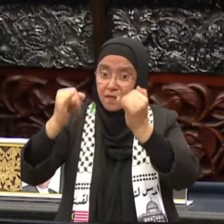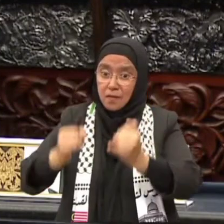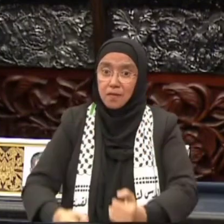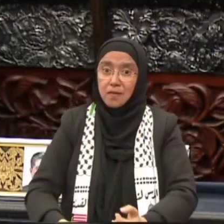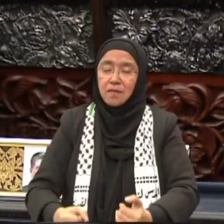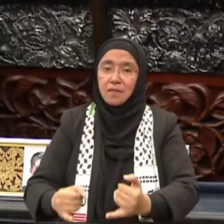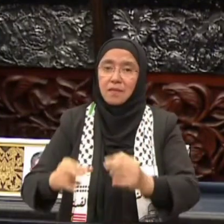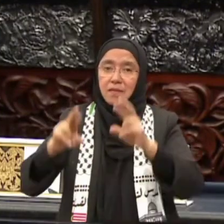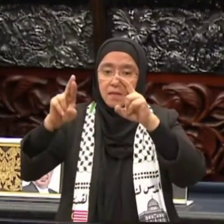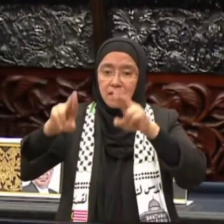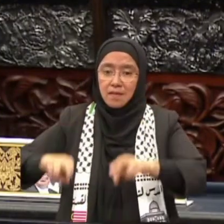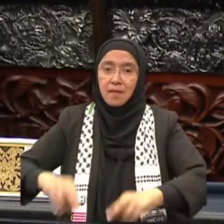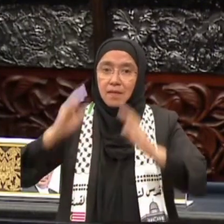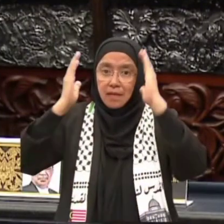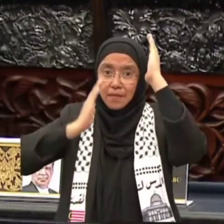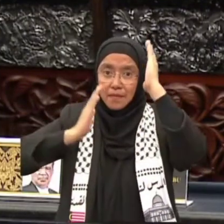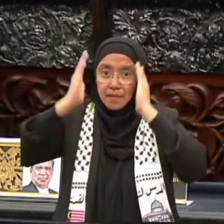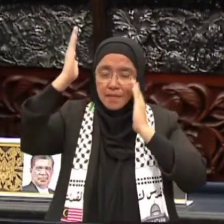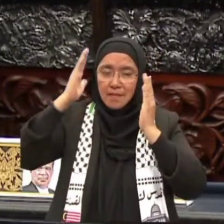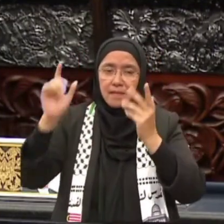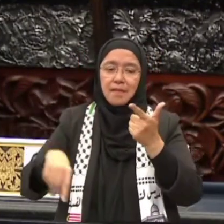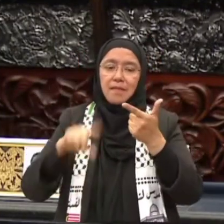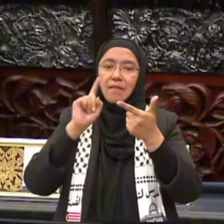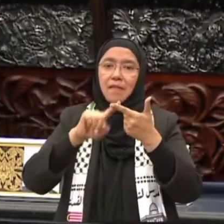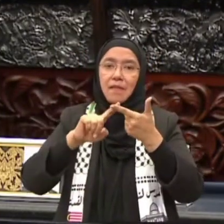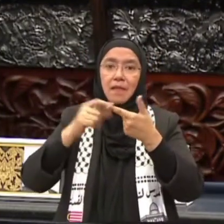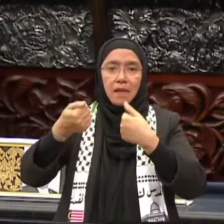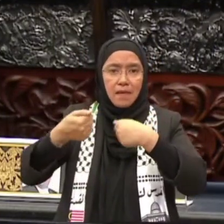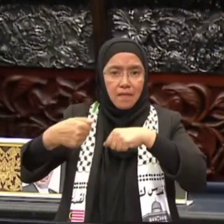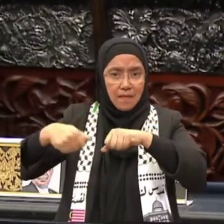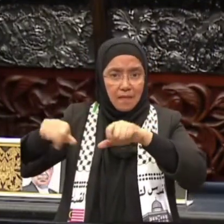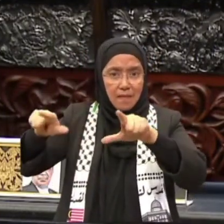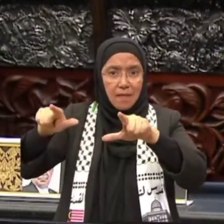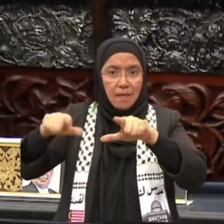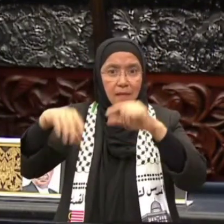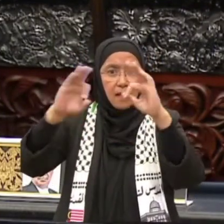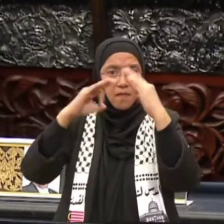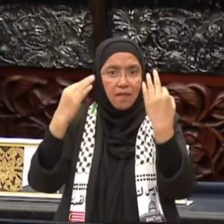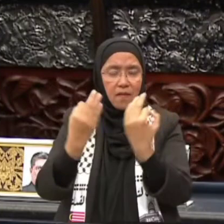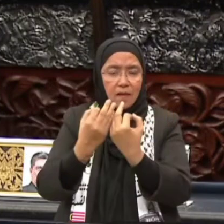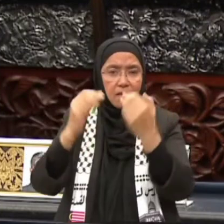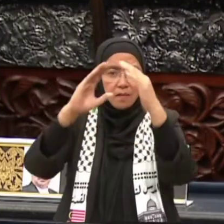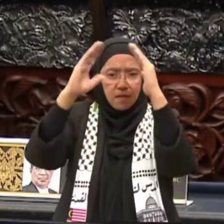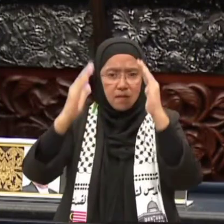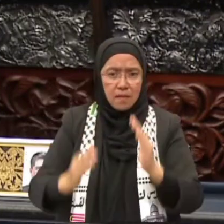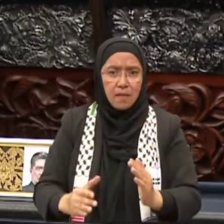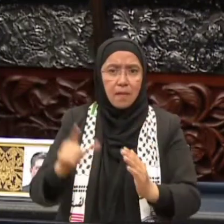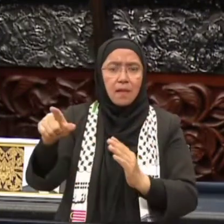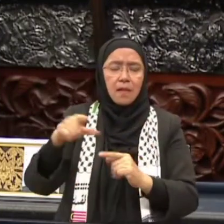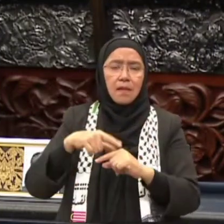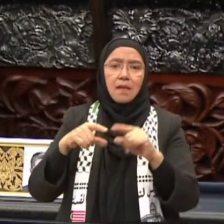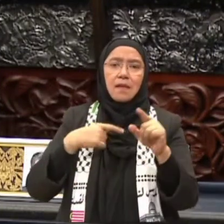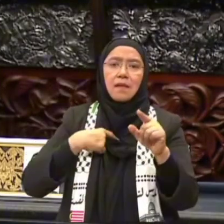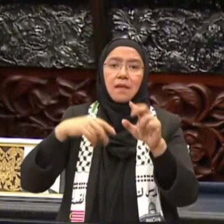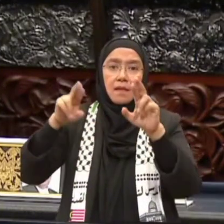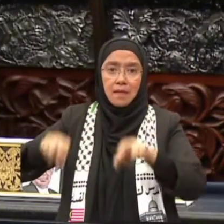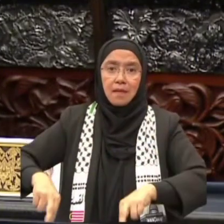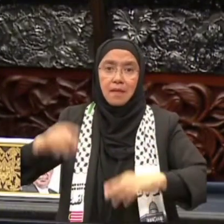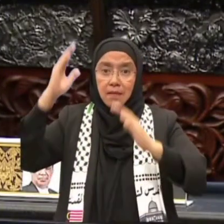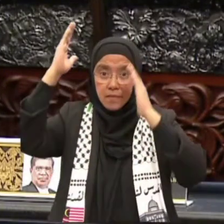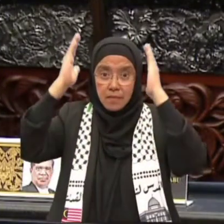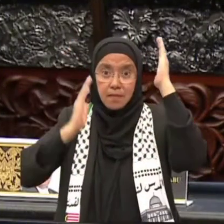isi rumah warga negara, ataupun sama ada mengikut kelayakan warga negara tetapi diberikan kad subsidi.